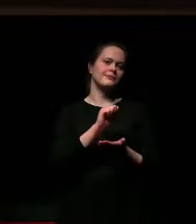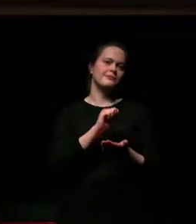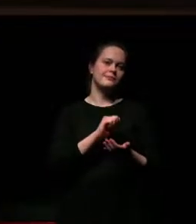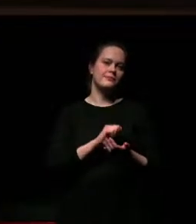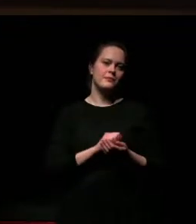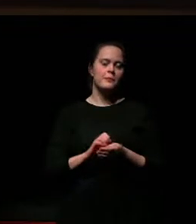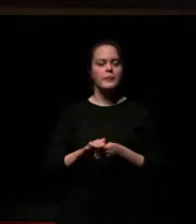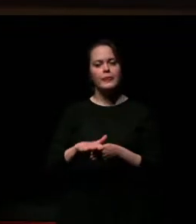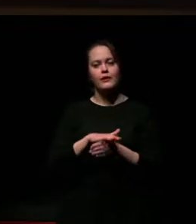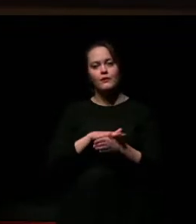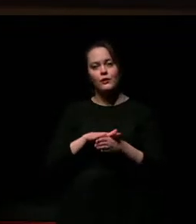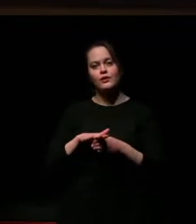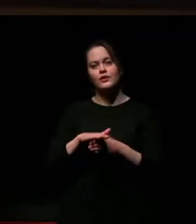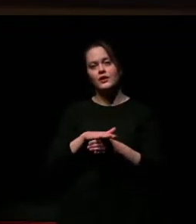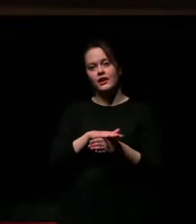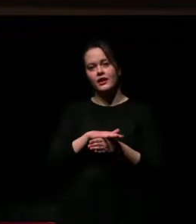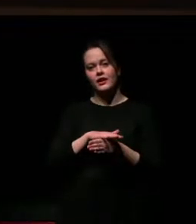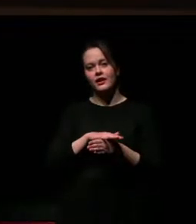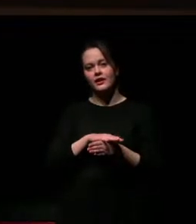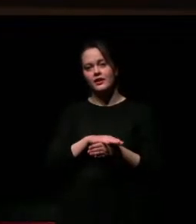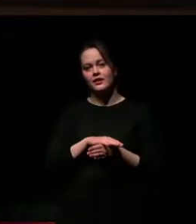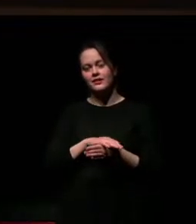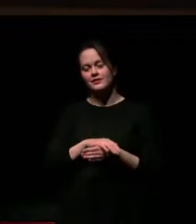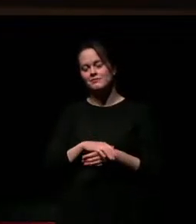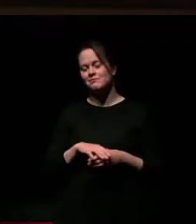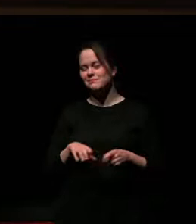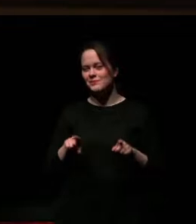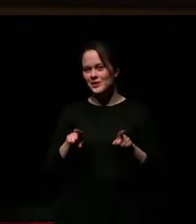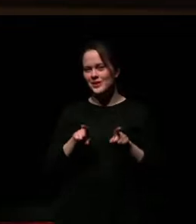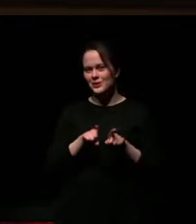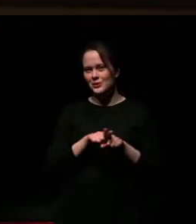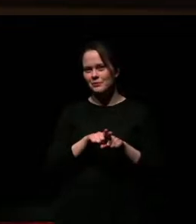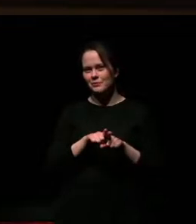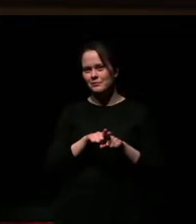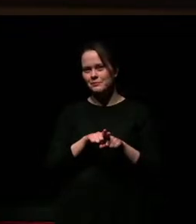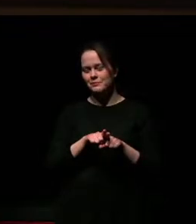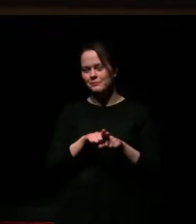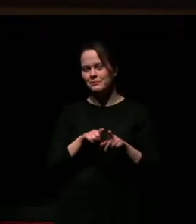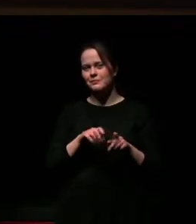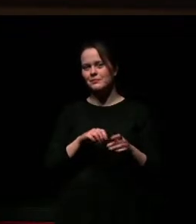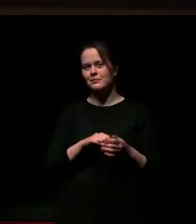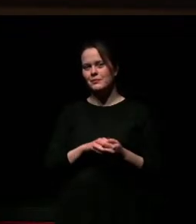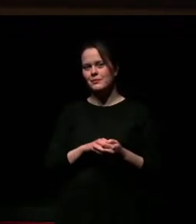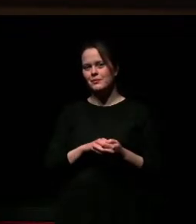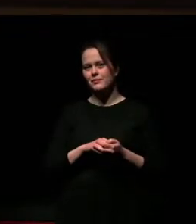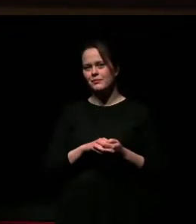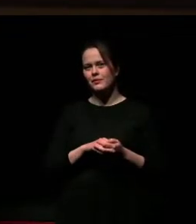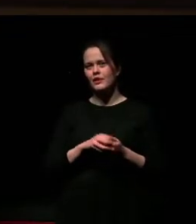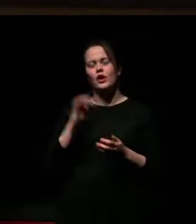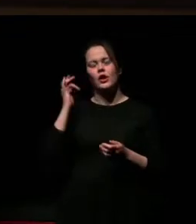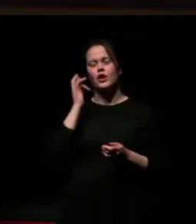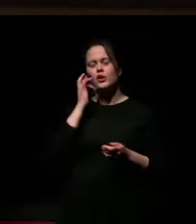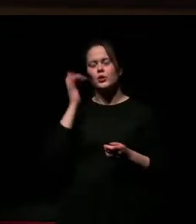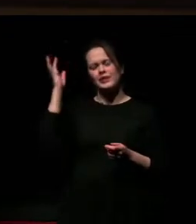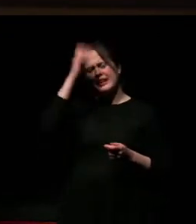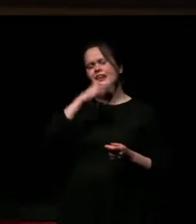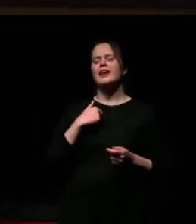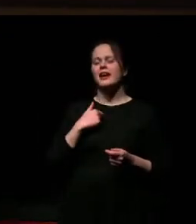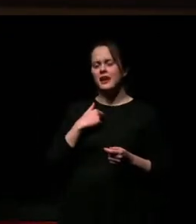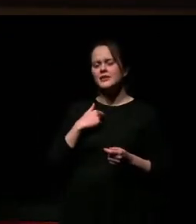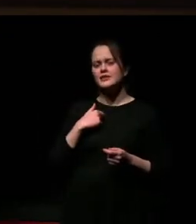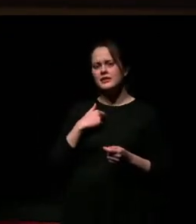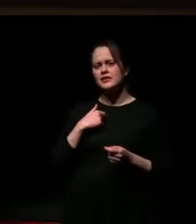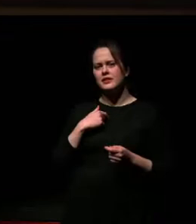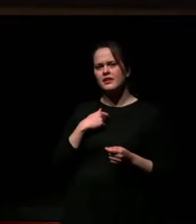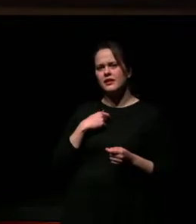noen følelser som de følelsene som våkner meg når jeg tenker på